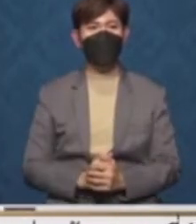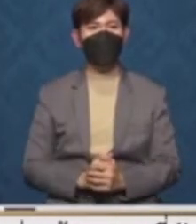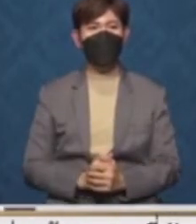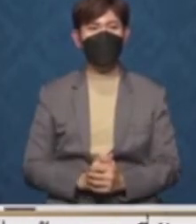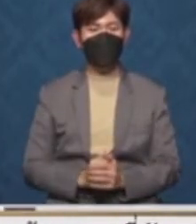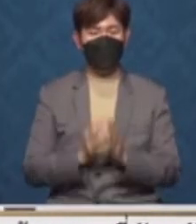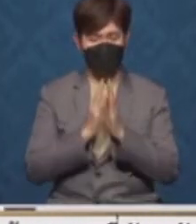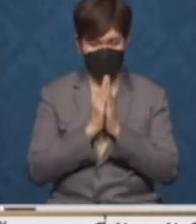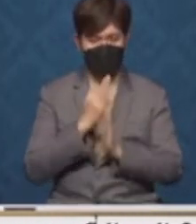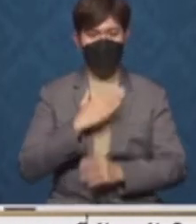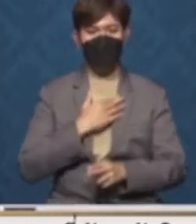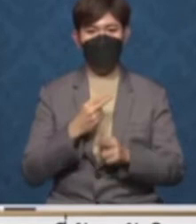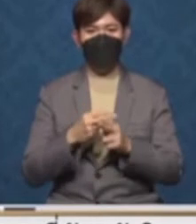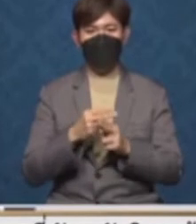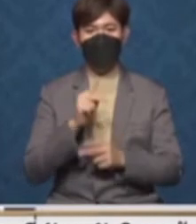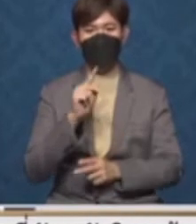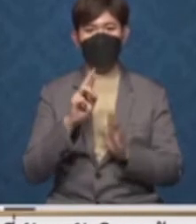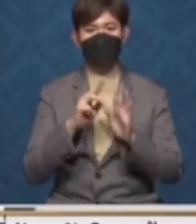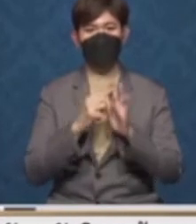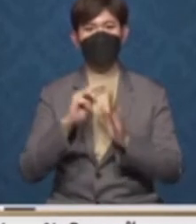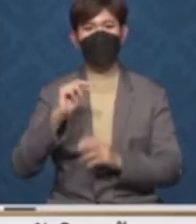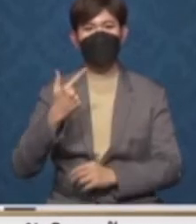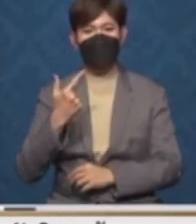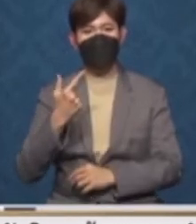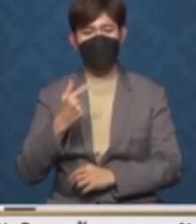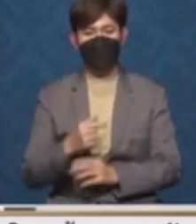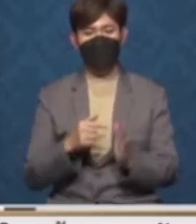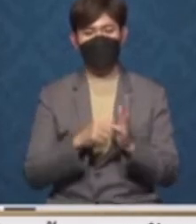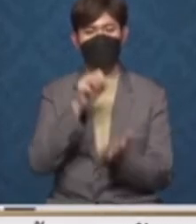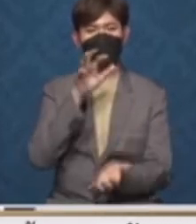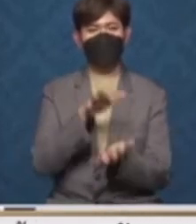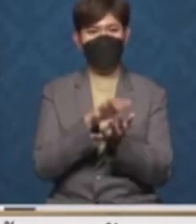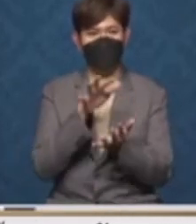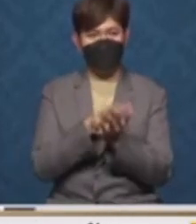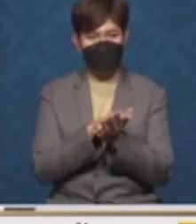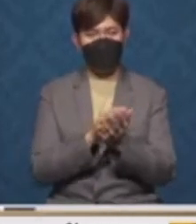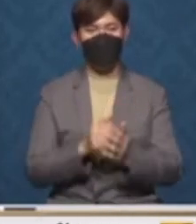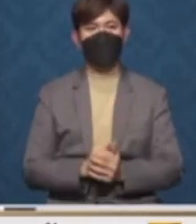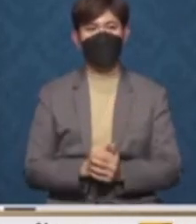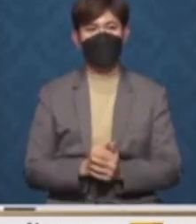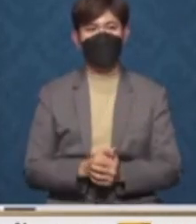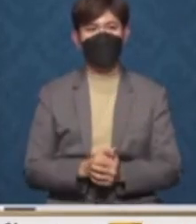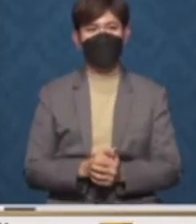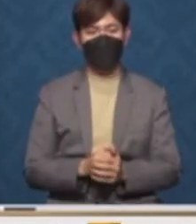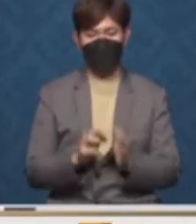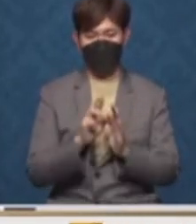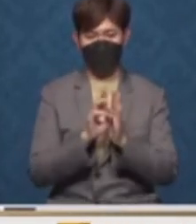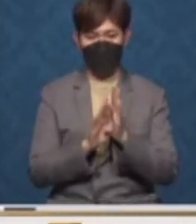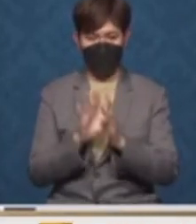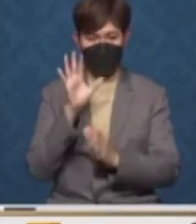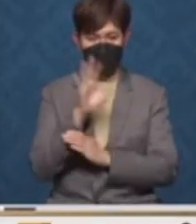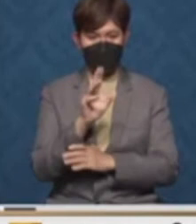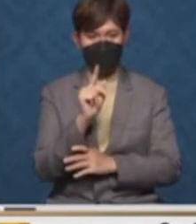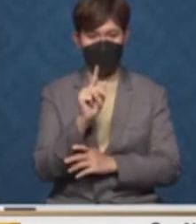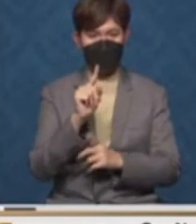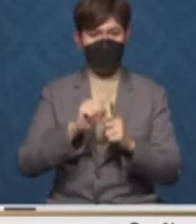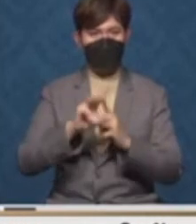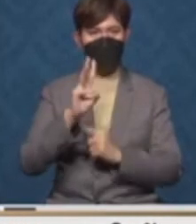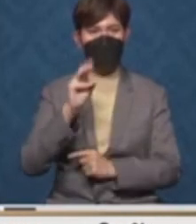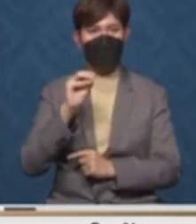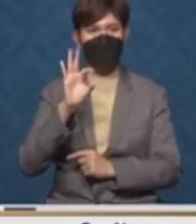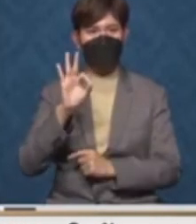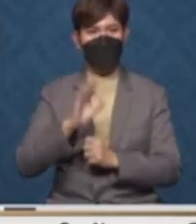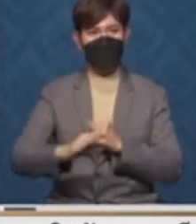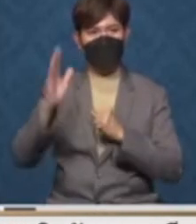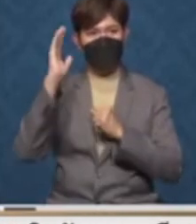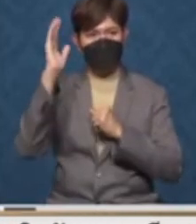ศรีวิไลพลังประชารัฐสมุทรปราการครับตามข้อบังคับที่69ครับ ครับผม ผู้อภิปรายอยู่